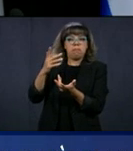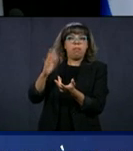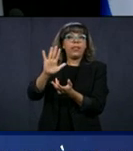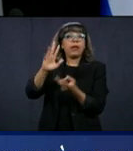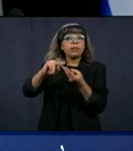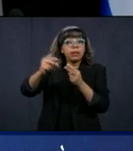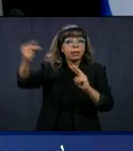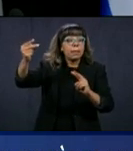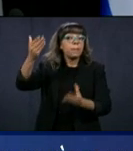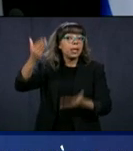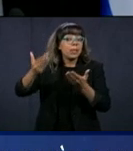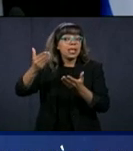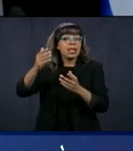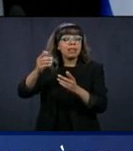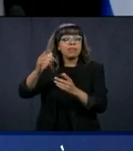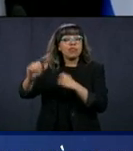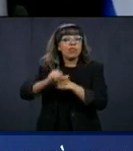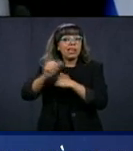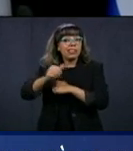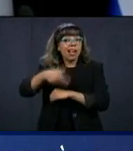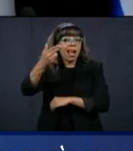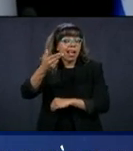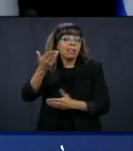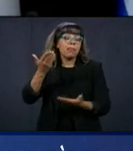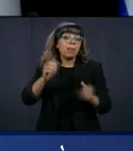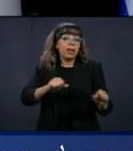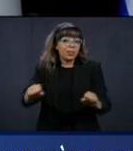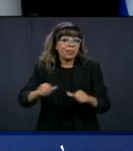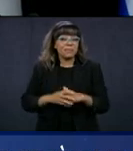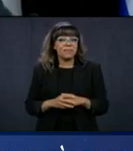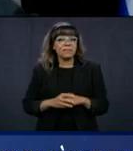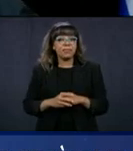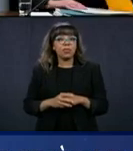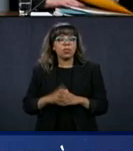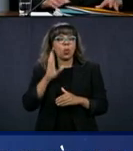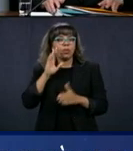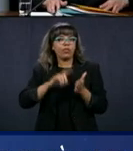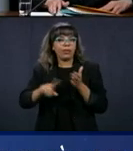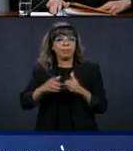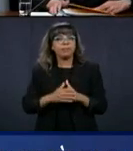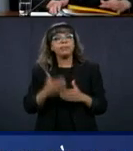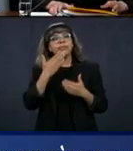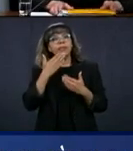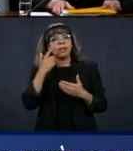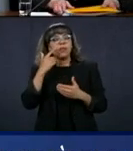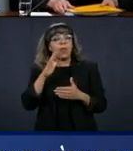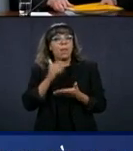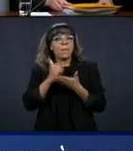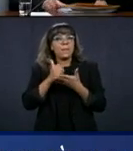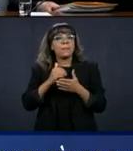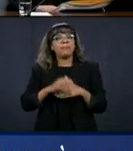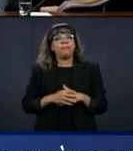être liés à la génétique. Donc, c'est tout le temps que nous avions. Merci pour votre disponibilité et à bientôt. Alors, le poids de